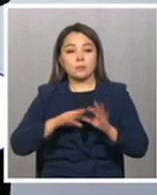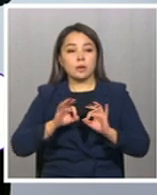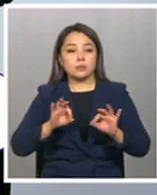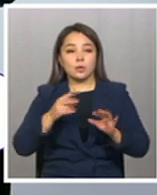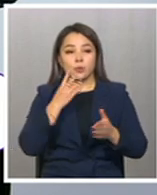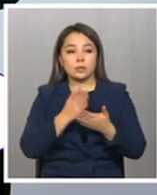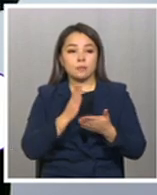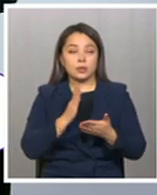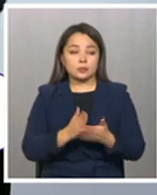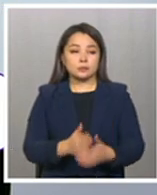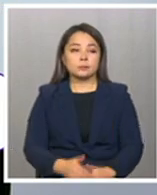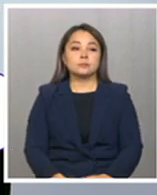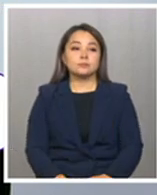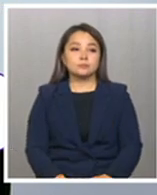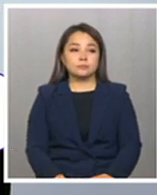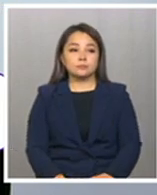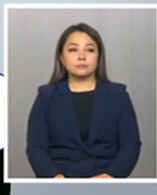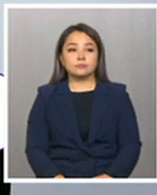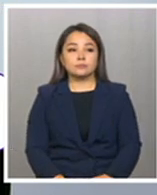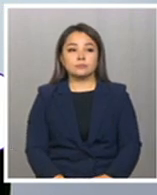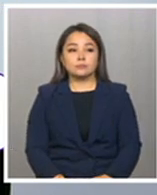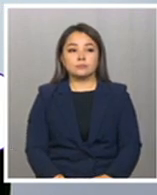болады.